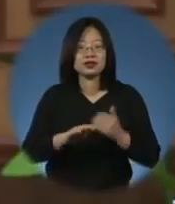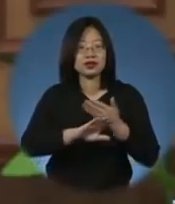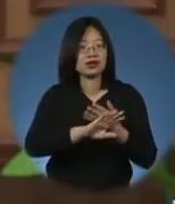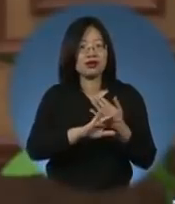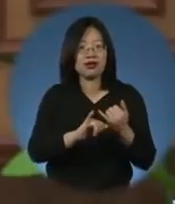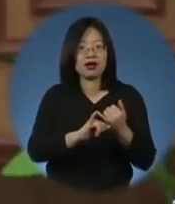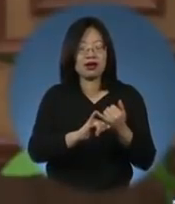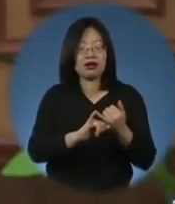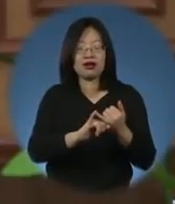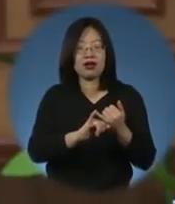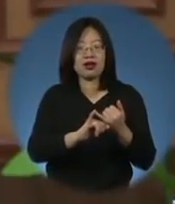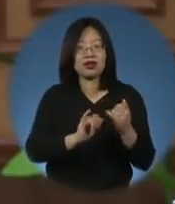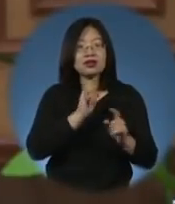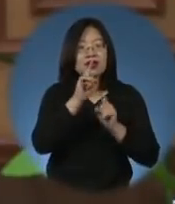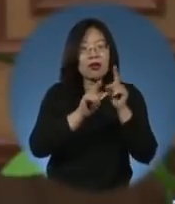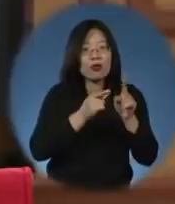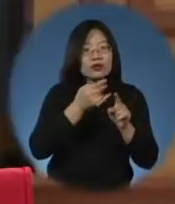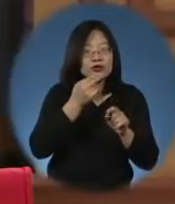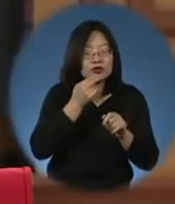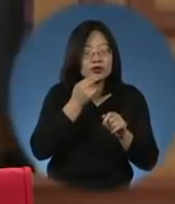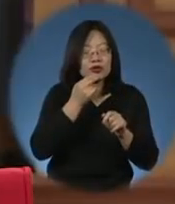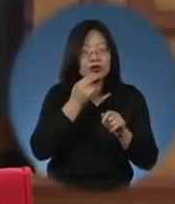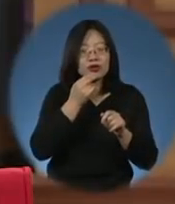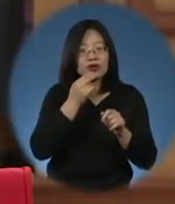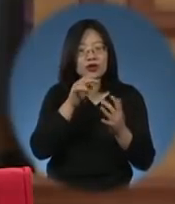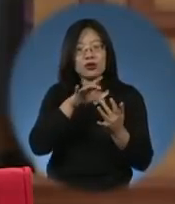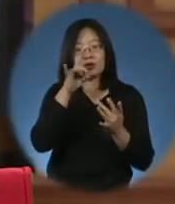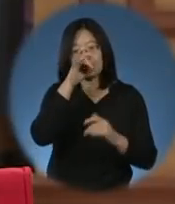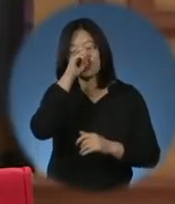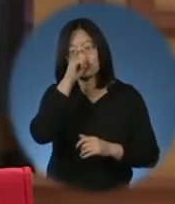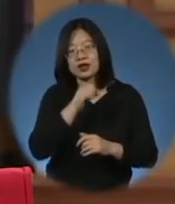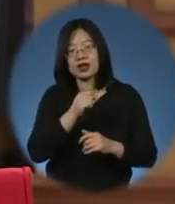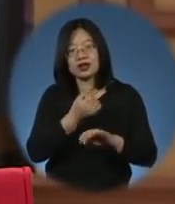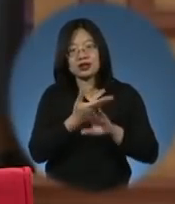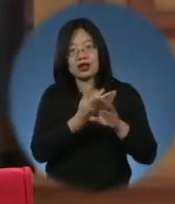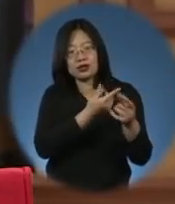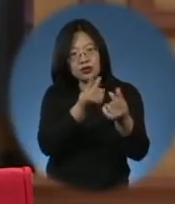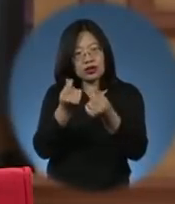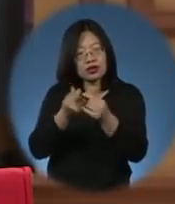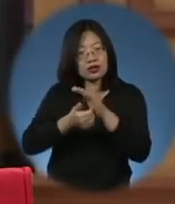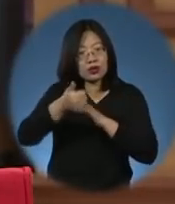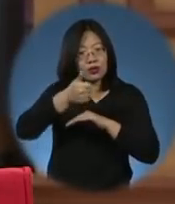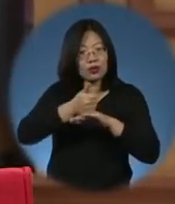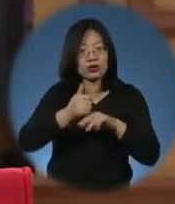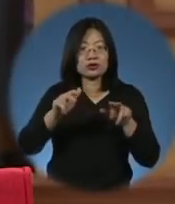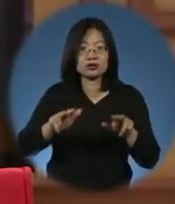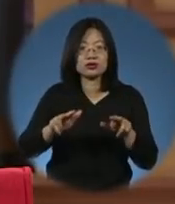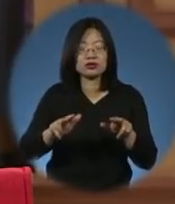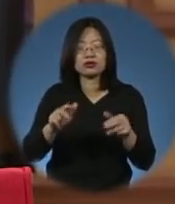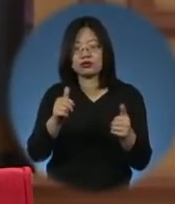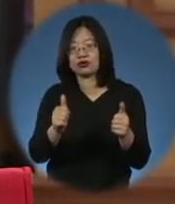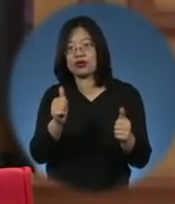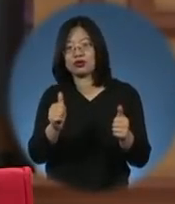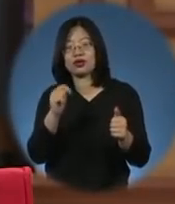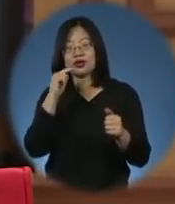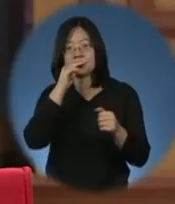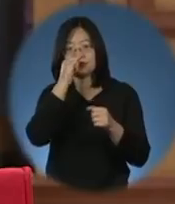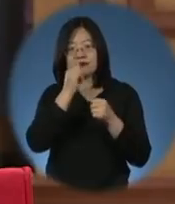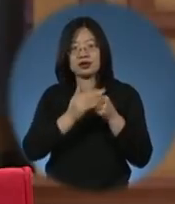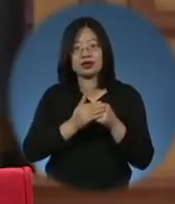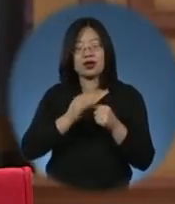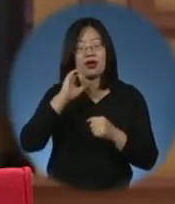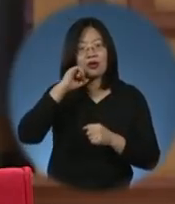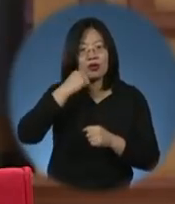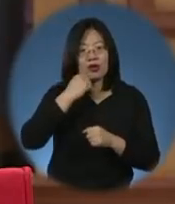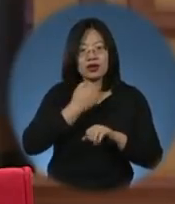안 하는 걸 해라 그 말이군요. 그러니까 남들이 다 하는 걸로 해서 성공하기는 사실 그만큼 경쟁이 심하니까